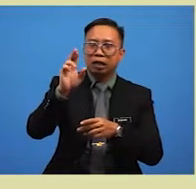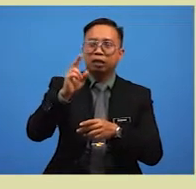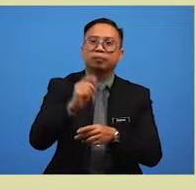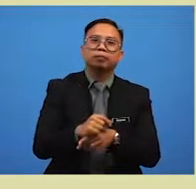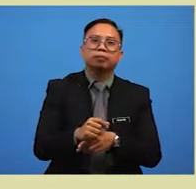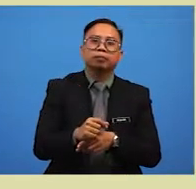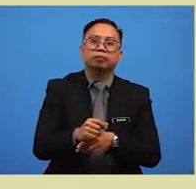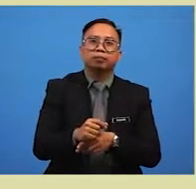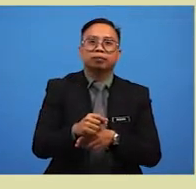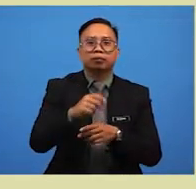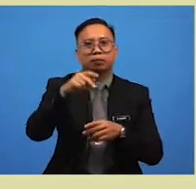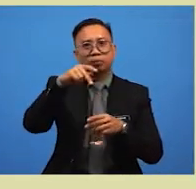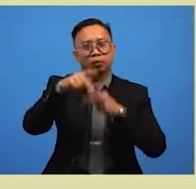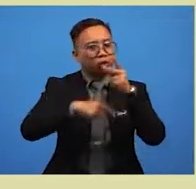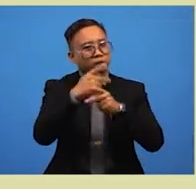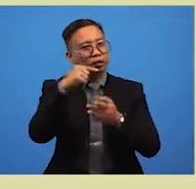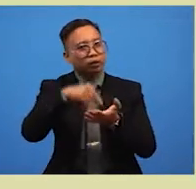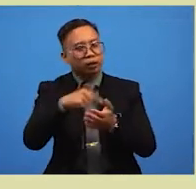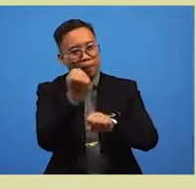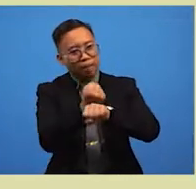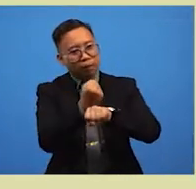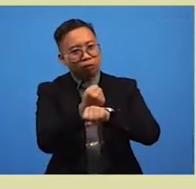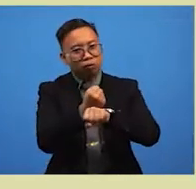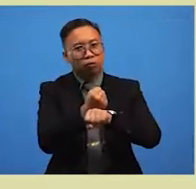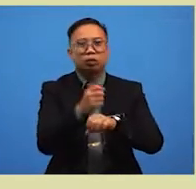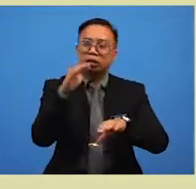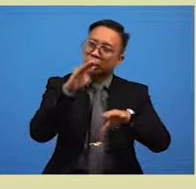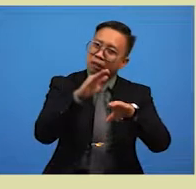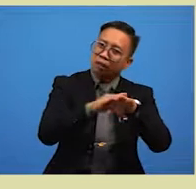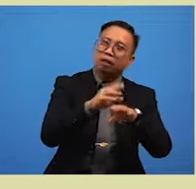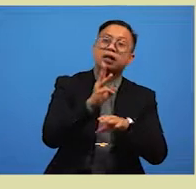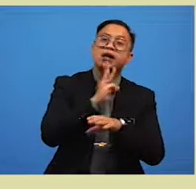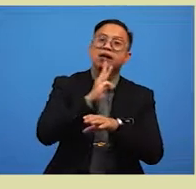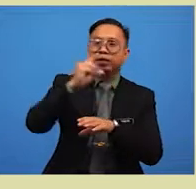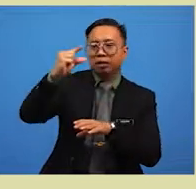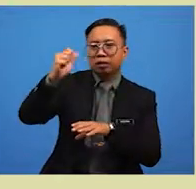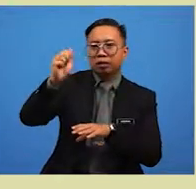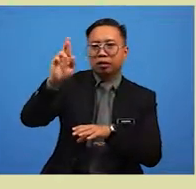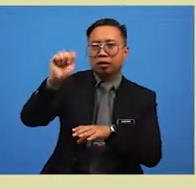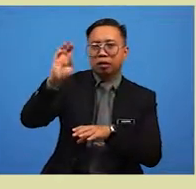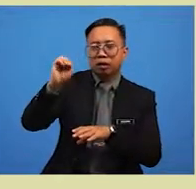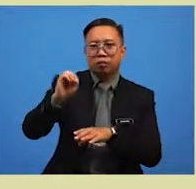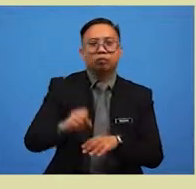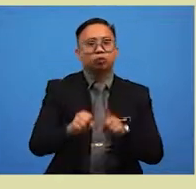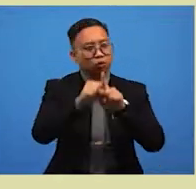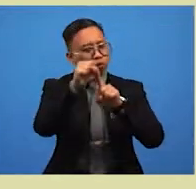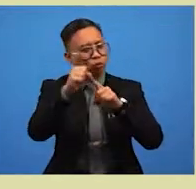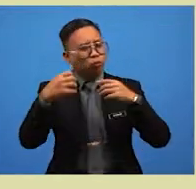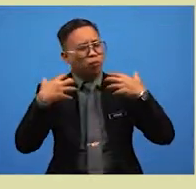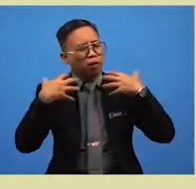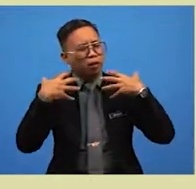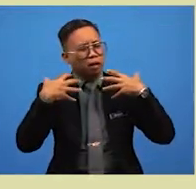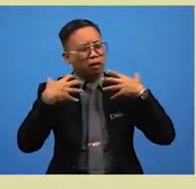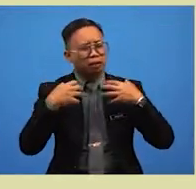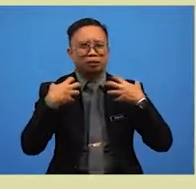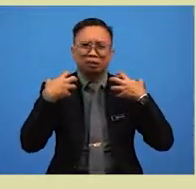proses luluh hawa ini, batuan terkena air garam. Apabila suhu persekitaran menjadi panas, air